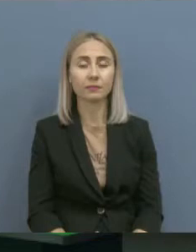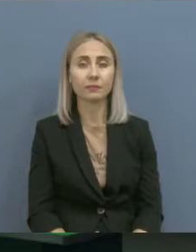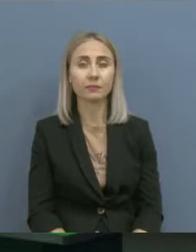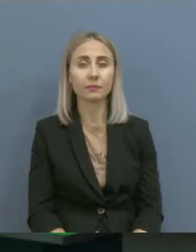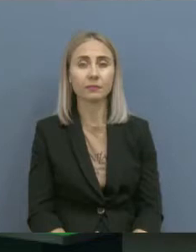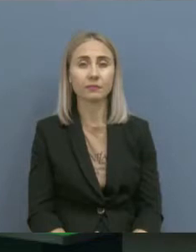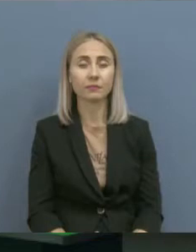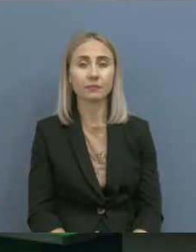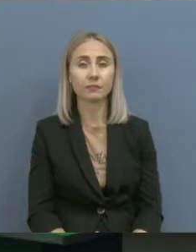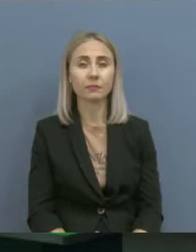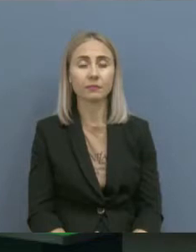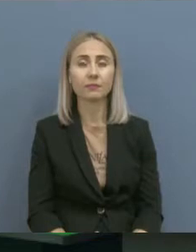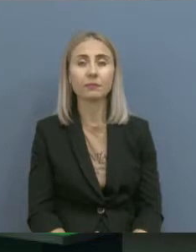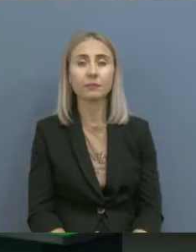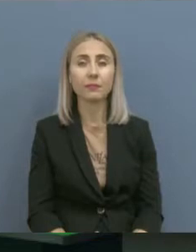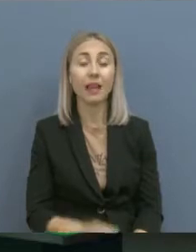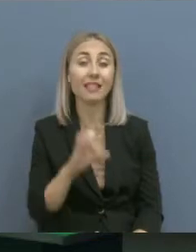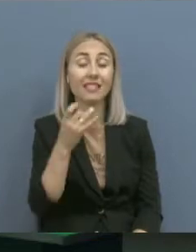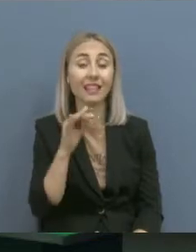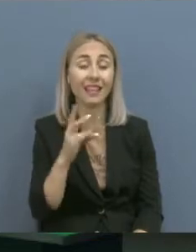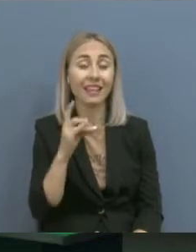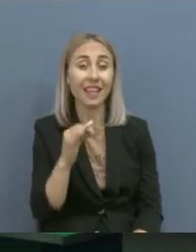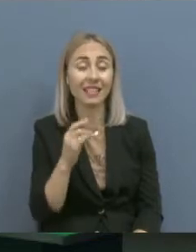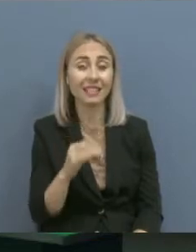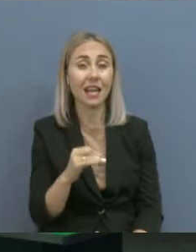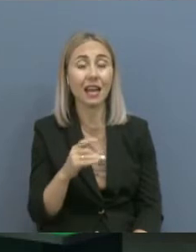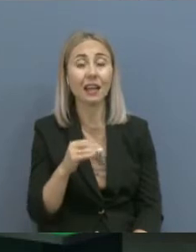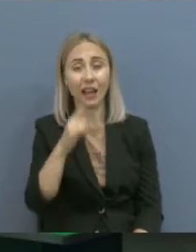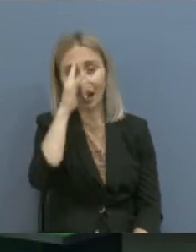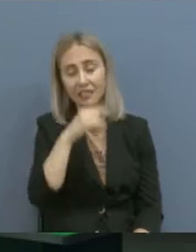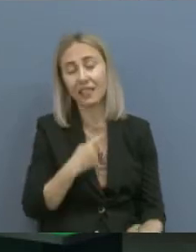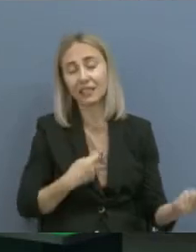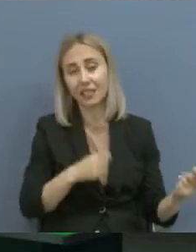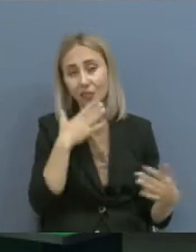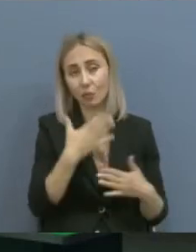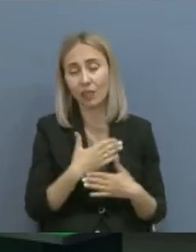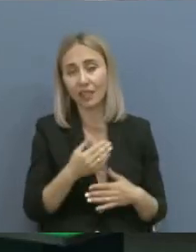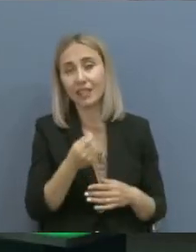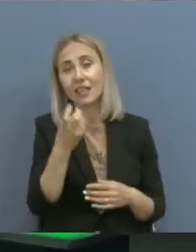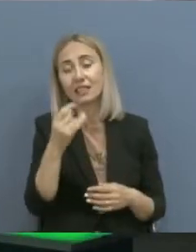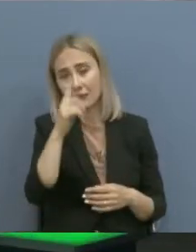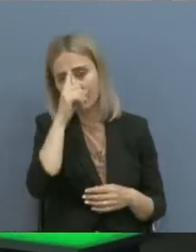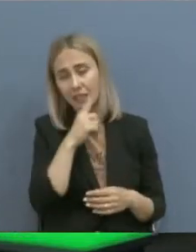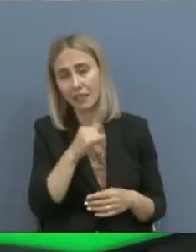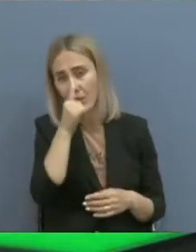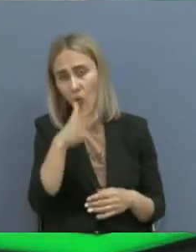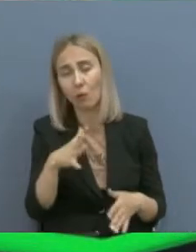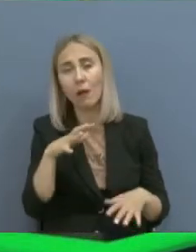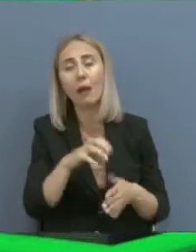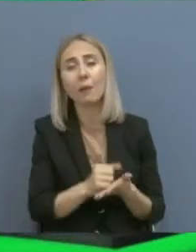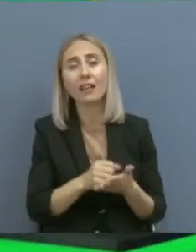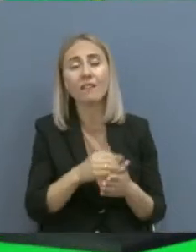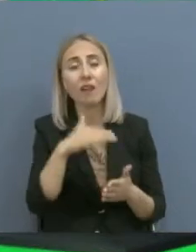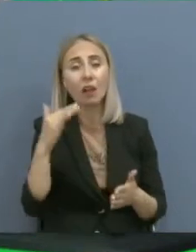Кеше Қазақ радиосына ақмолалық тұрғын Сергей Нестер хабарласқан. Степногорск қаласында бірнеше ай бойы радио ұстамай қалған. Оның